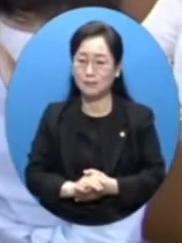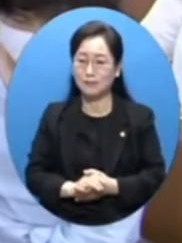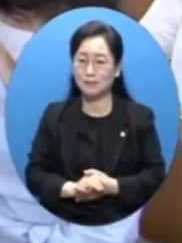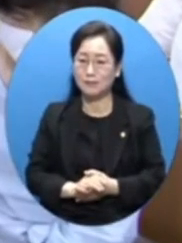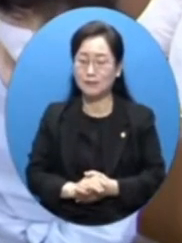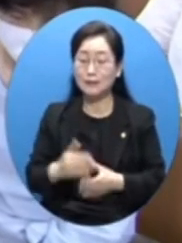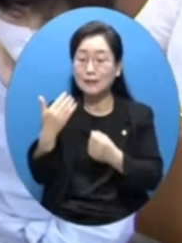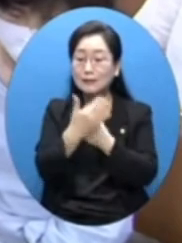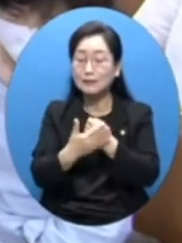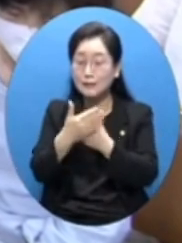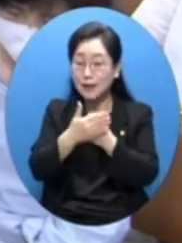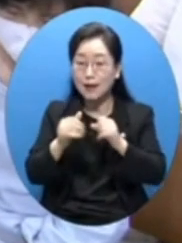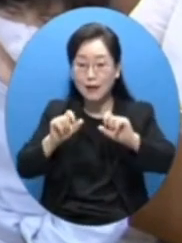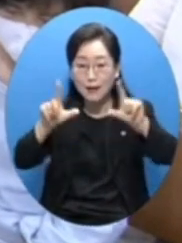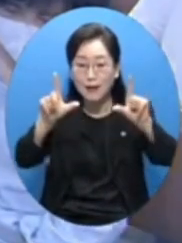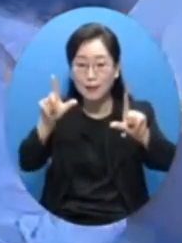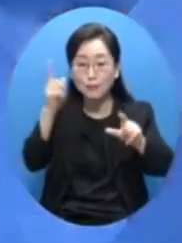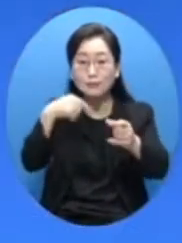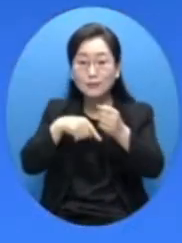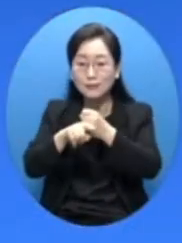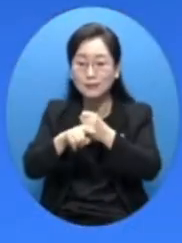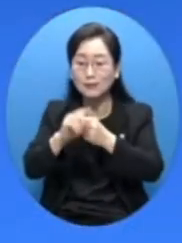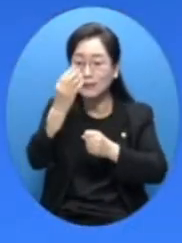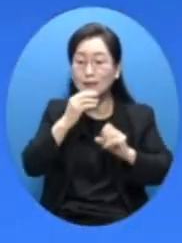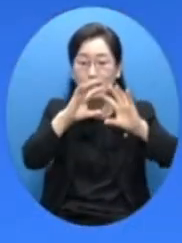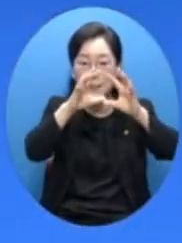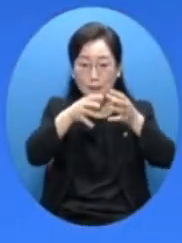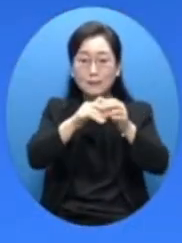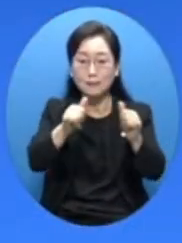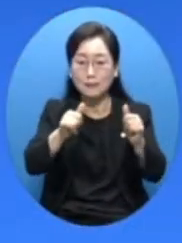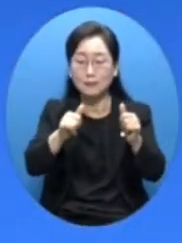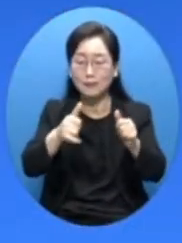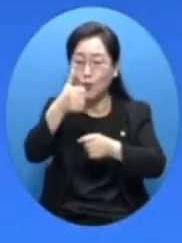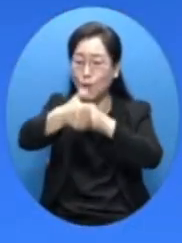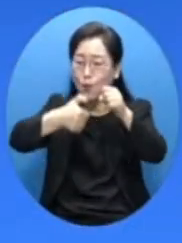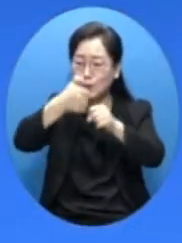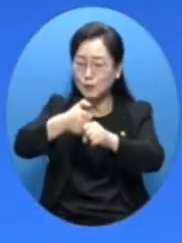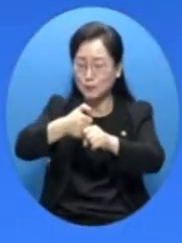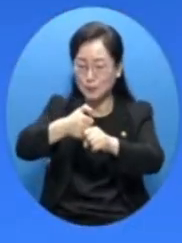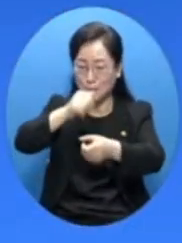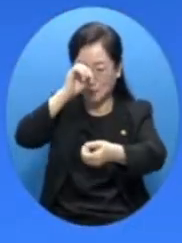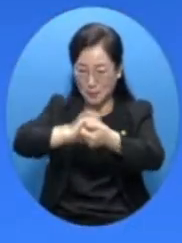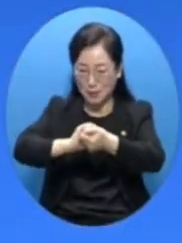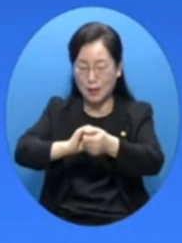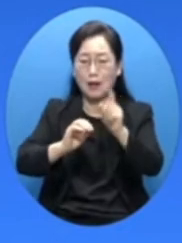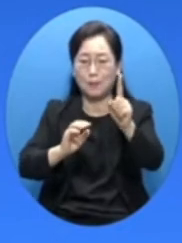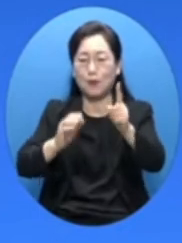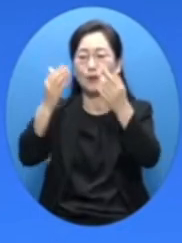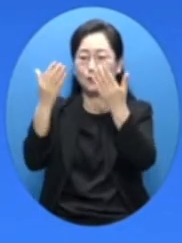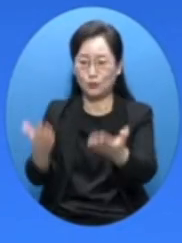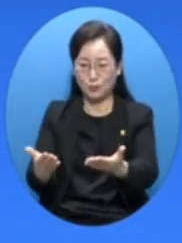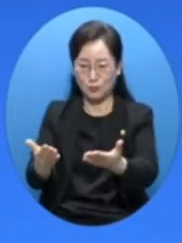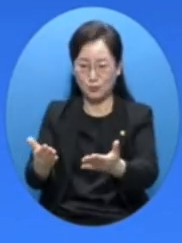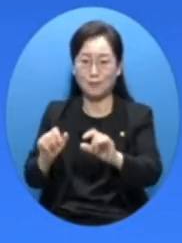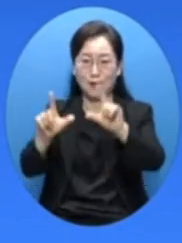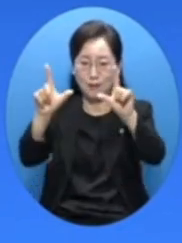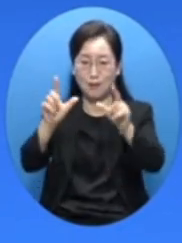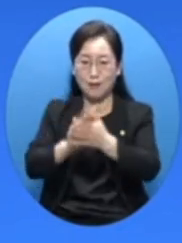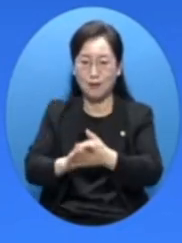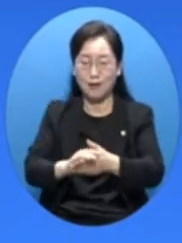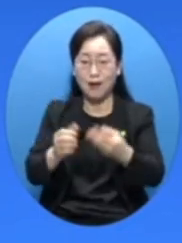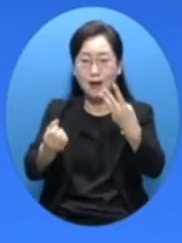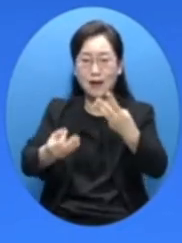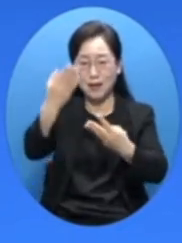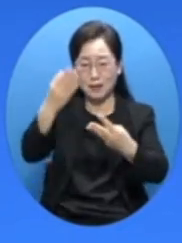여기 은혜의 해라고 하는 것은 이스라엘 백성이 50년에 한 번씩 맞는 희년을 말합니다. 레위기 25장 8절